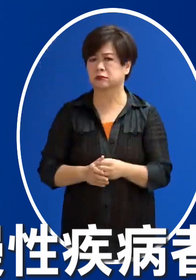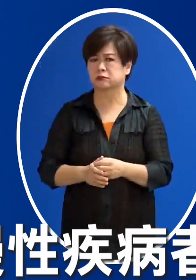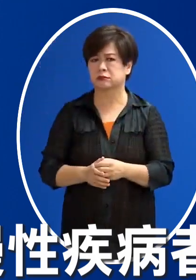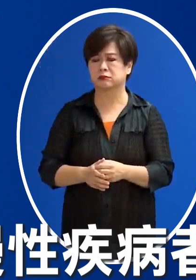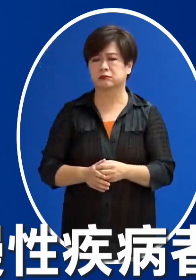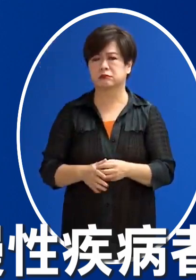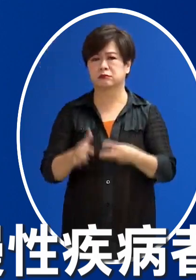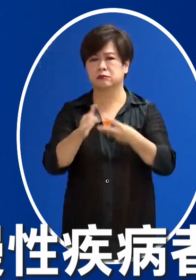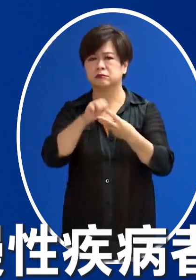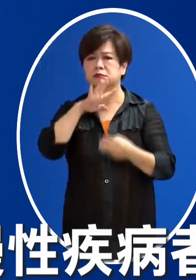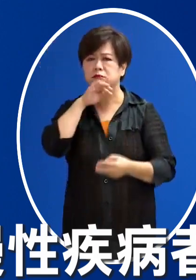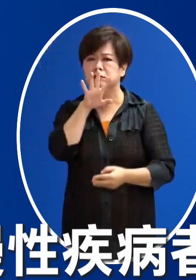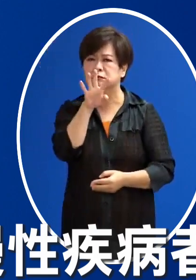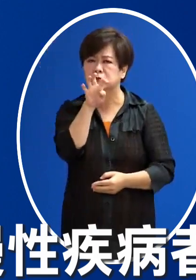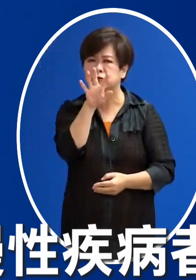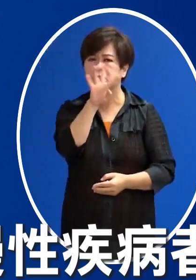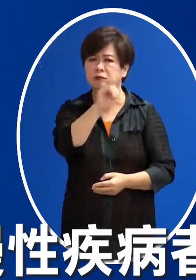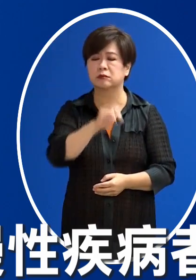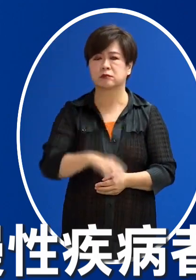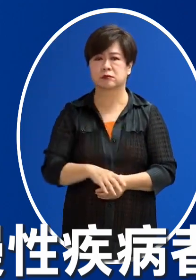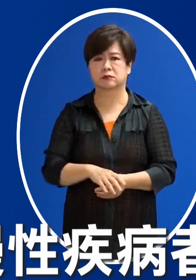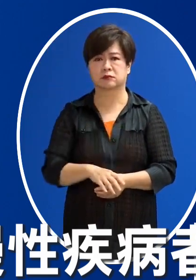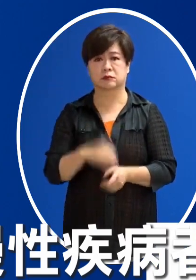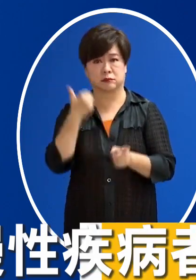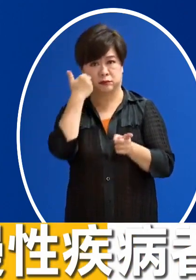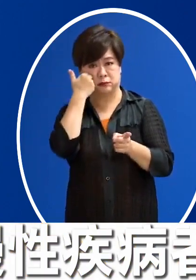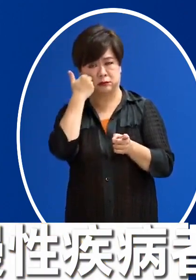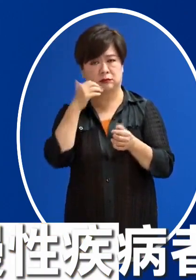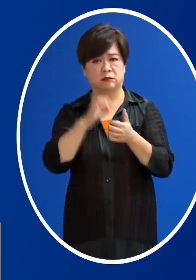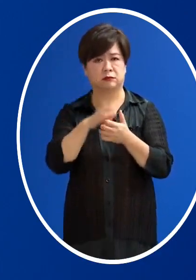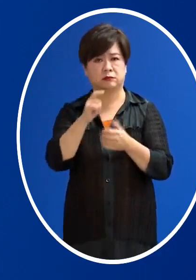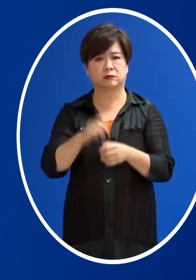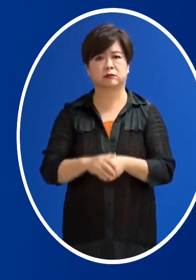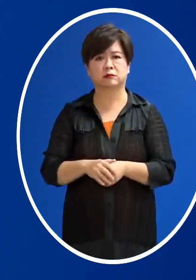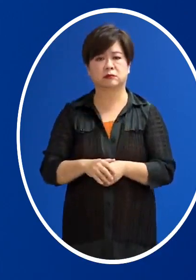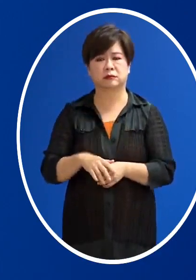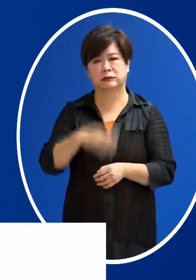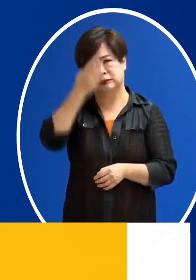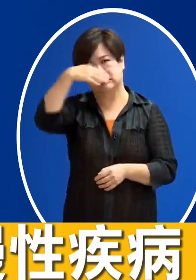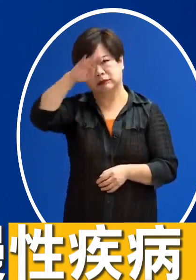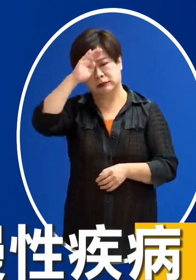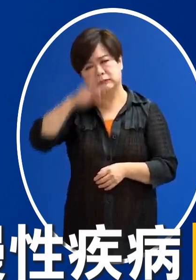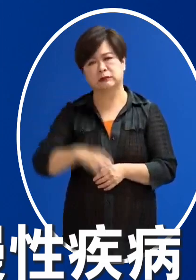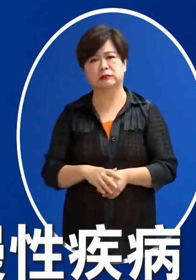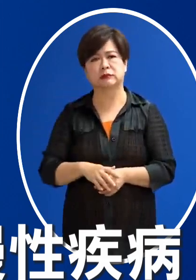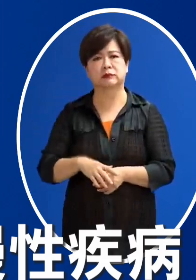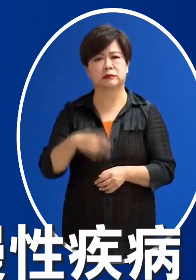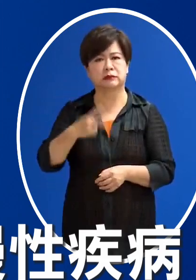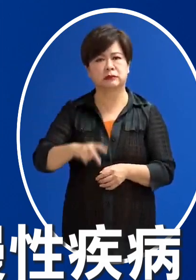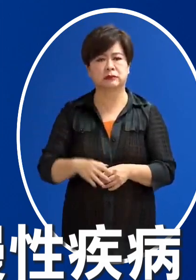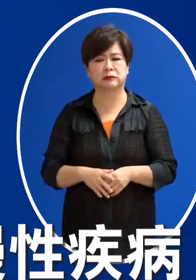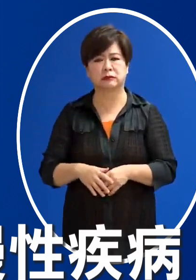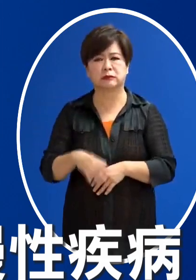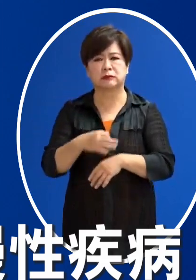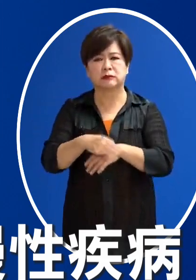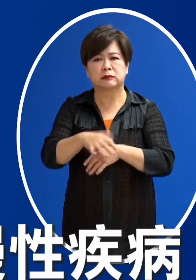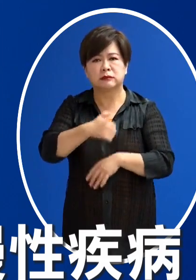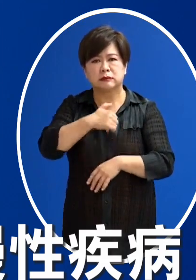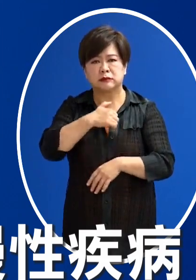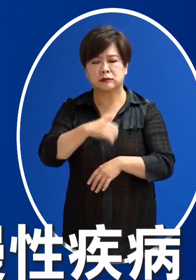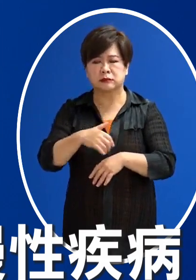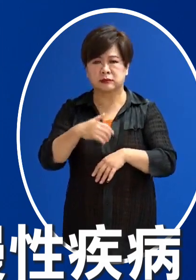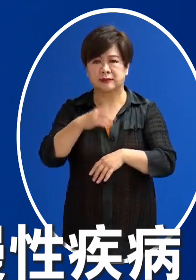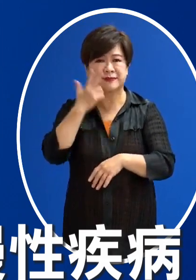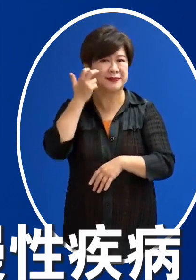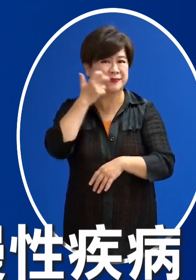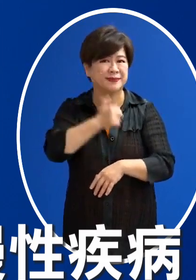是40几岁啊，那这个是有失血失调症跟缺铁性的贫血的部分。那他是